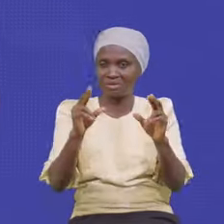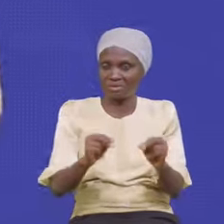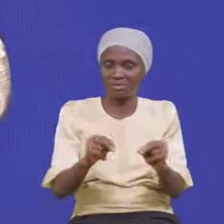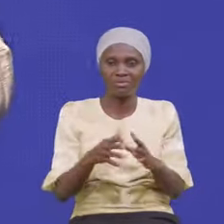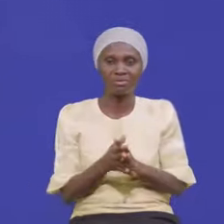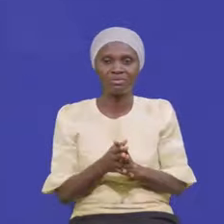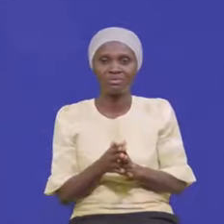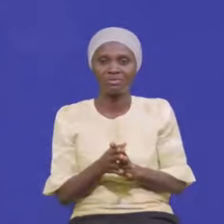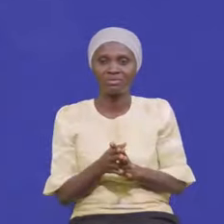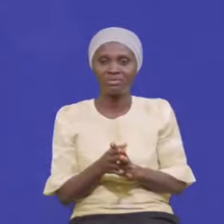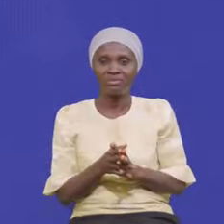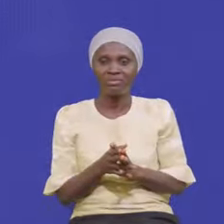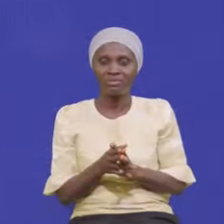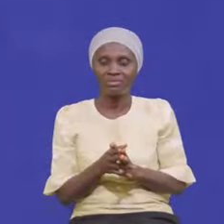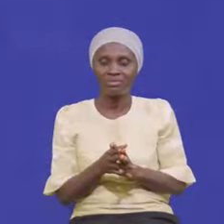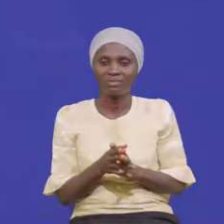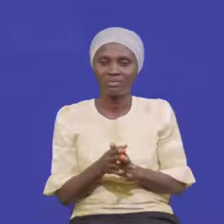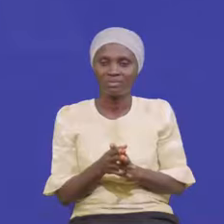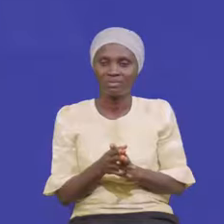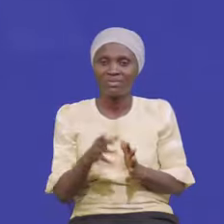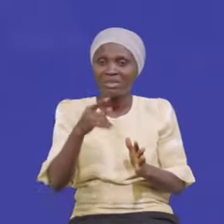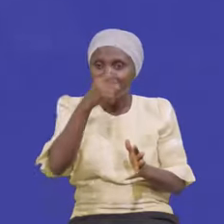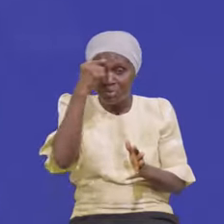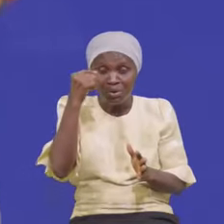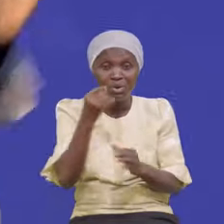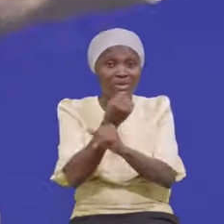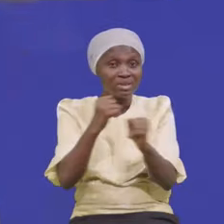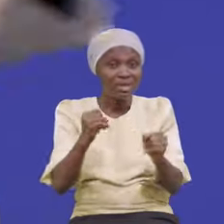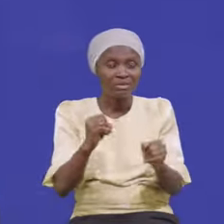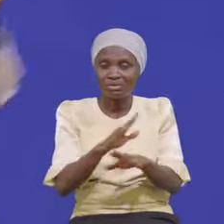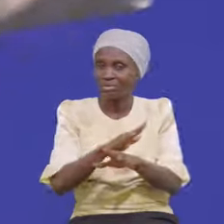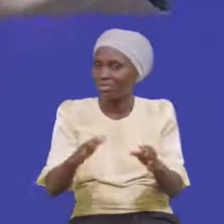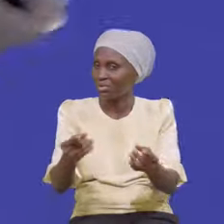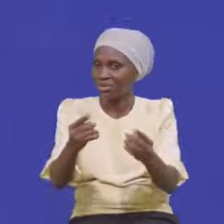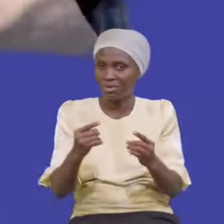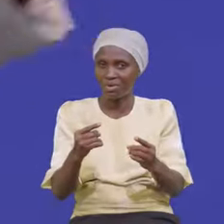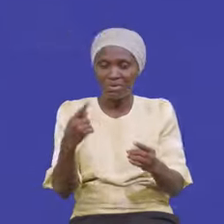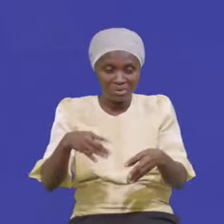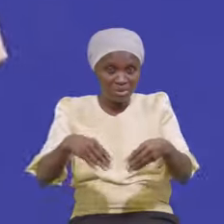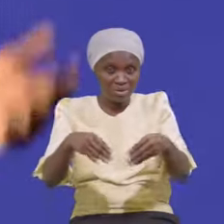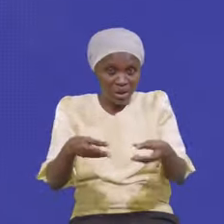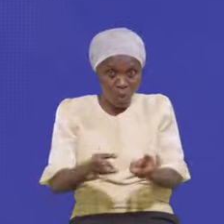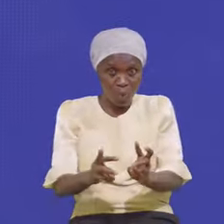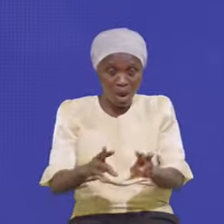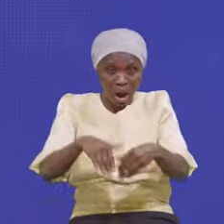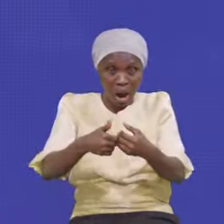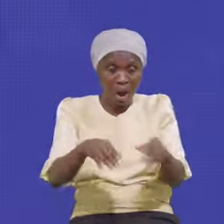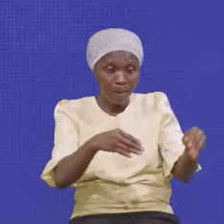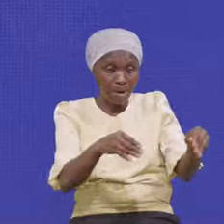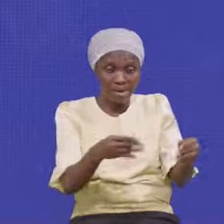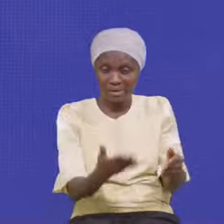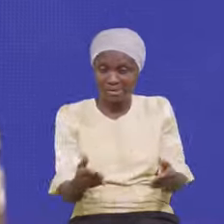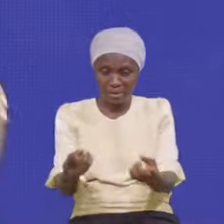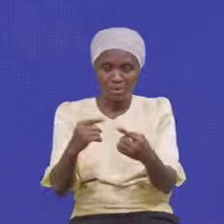కన్న బిడ్డలను ఆయనకు బలిగా అర్పించాల్సిన అవసరం లేదు. Because salvation does not come the way market things come unto us.